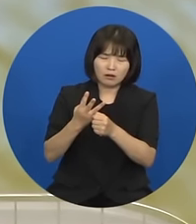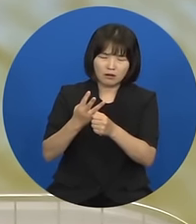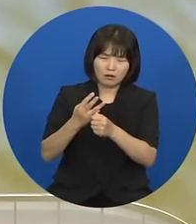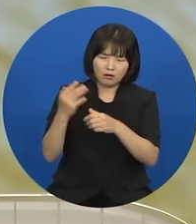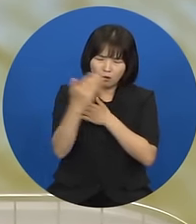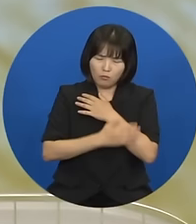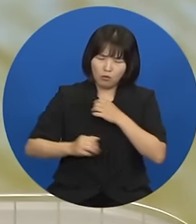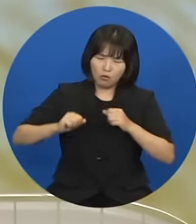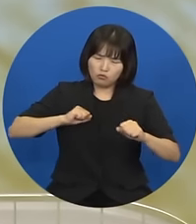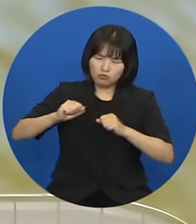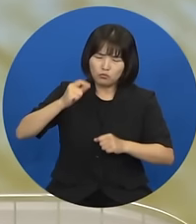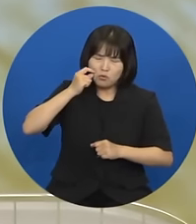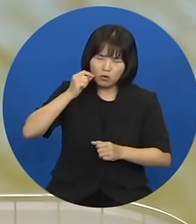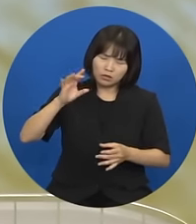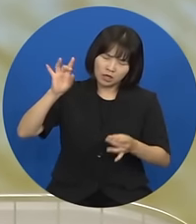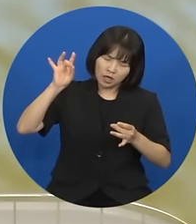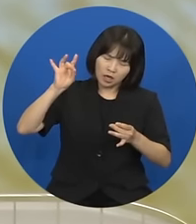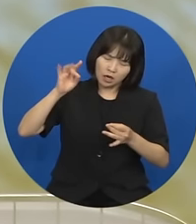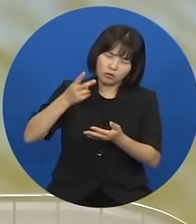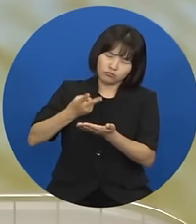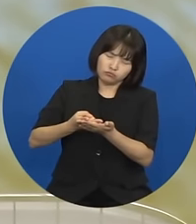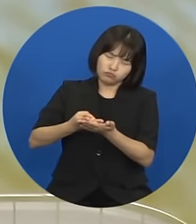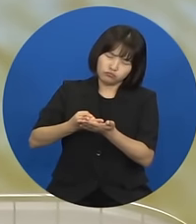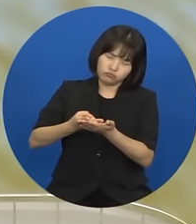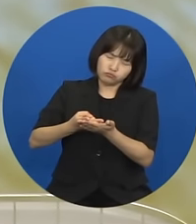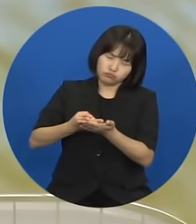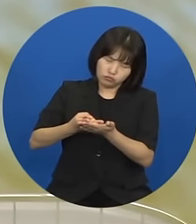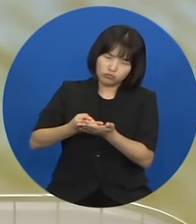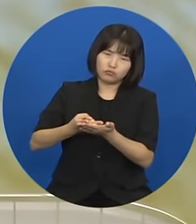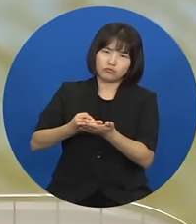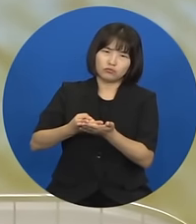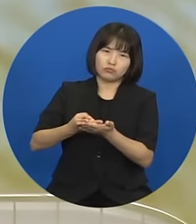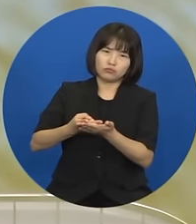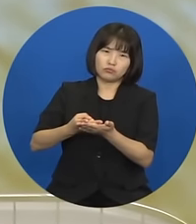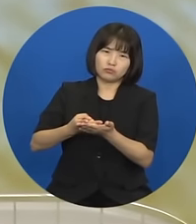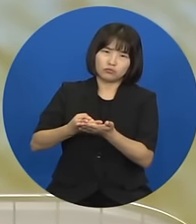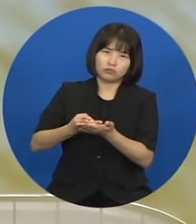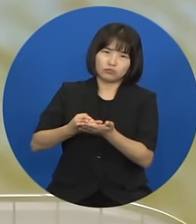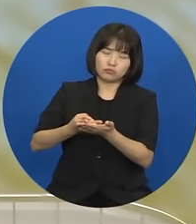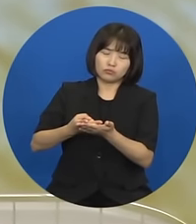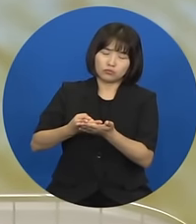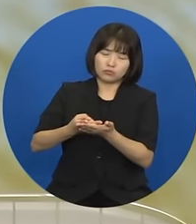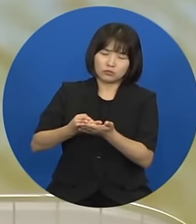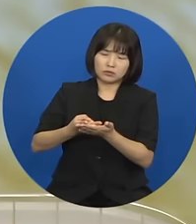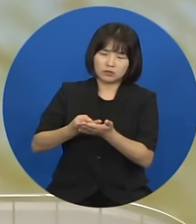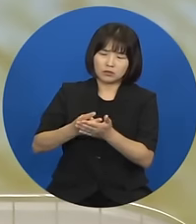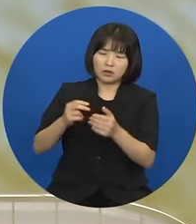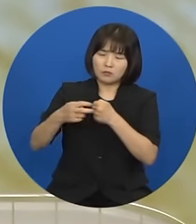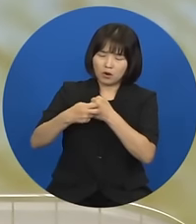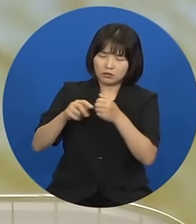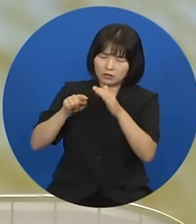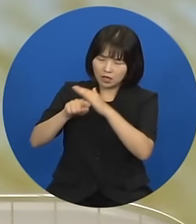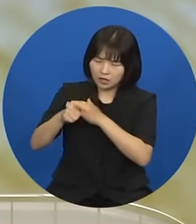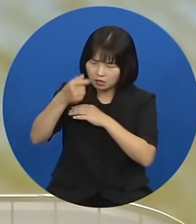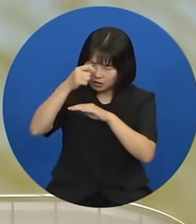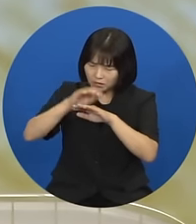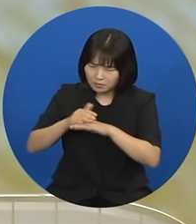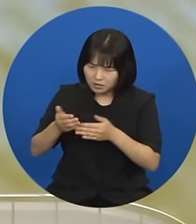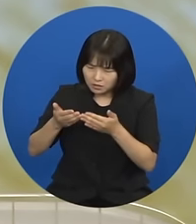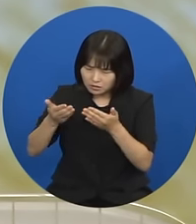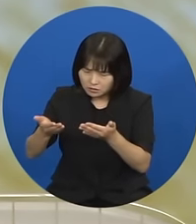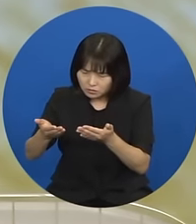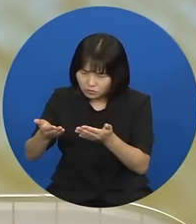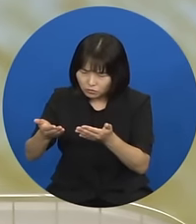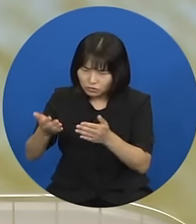성도님의 조카분, 그분의 병원에 찾아가서 기도하고 그분의 마지막 장례를 위로 예배로